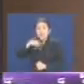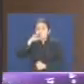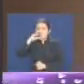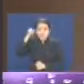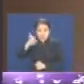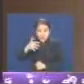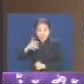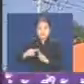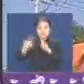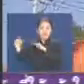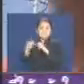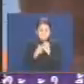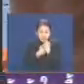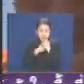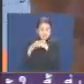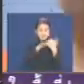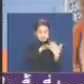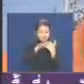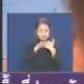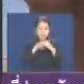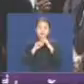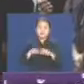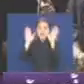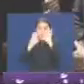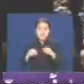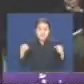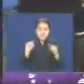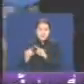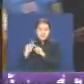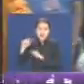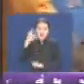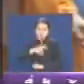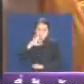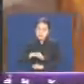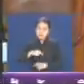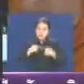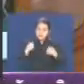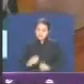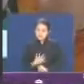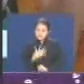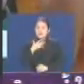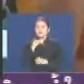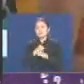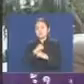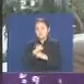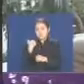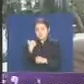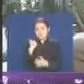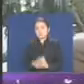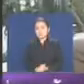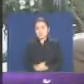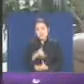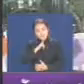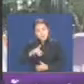ามที่จะสื่อสารและบอกทุกคนด้วยความยินดีว่ามีความสุขกับสิ่งที่ได้ทำ ไปลพบุรี